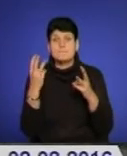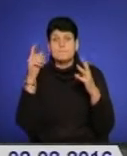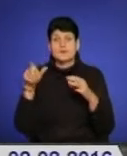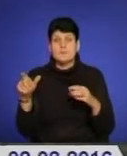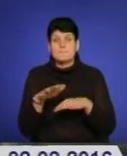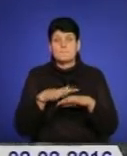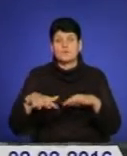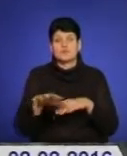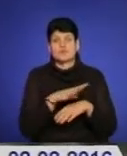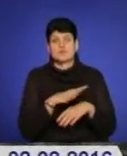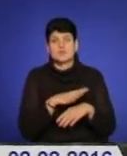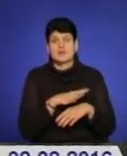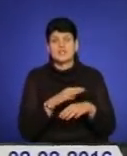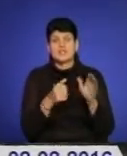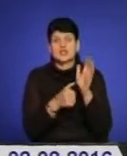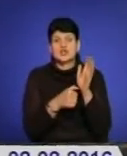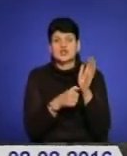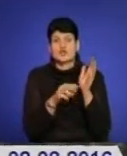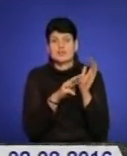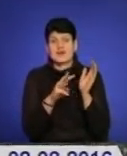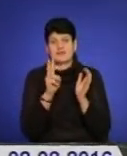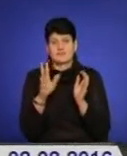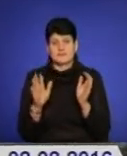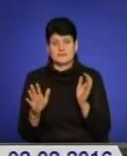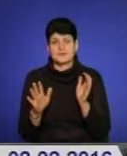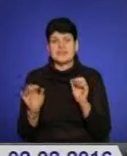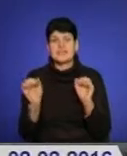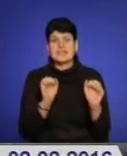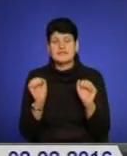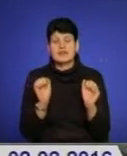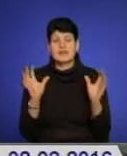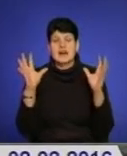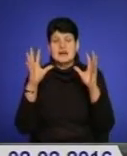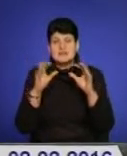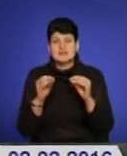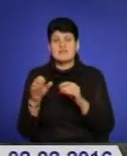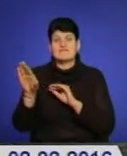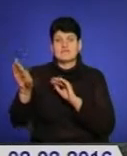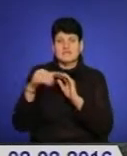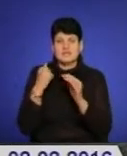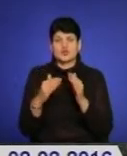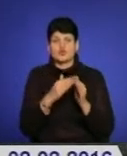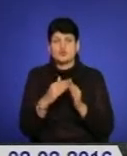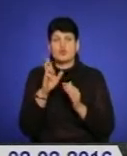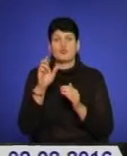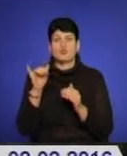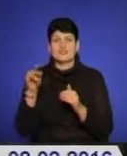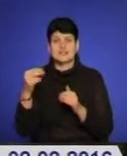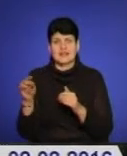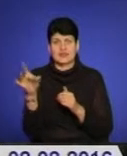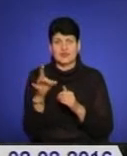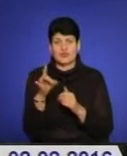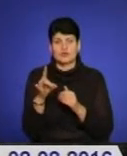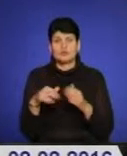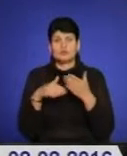горіння становила близько 600 метрів квадратних. Керівник гасіння пожежі викликав вогнеборців із сусіднього Бучицького району.